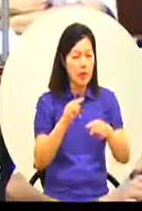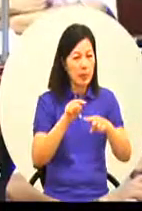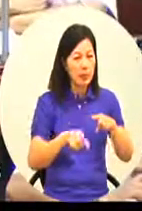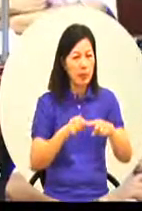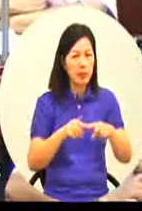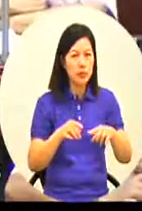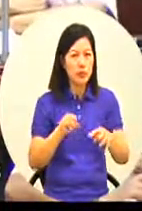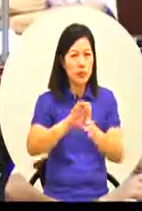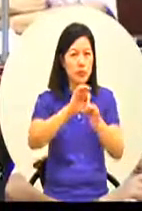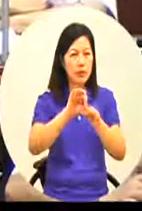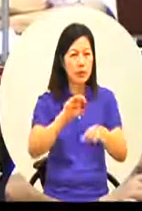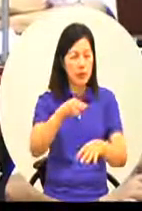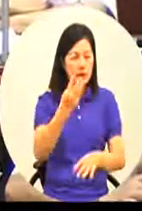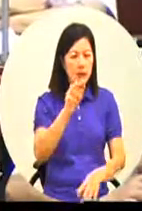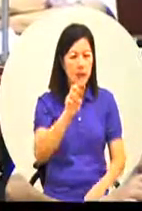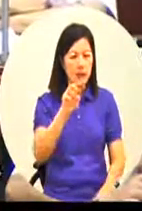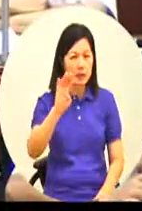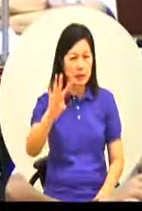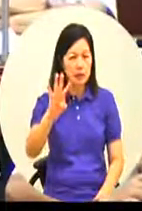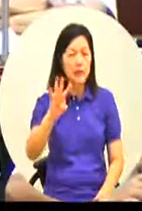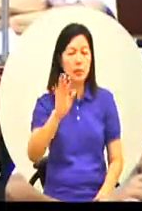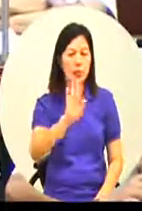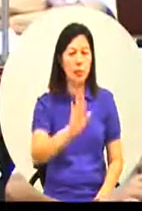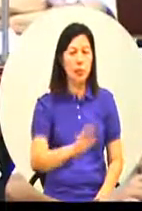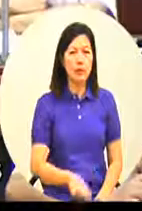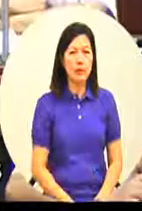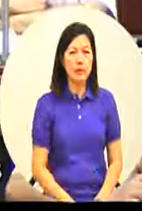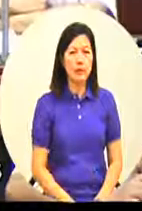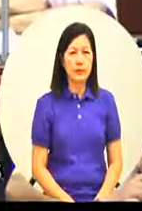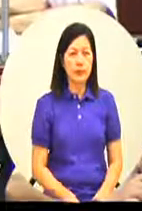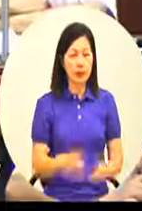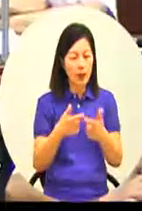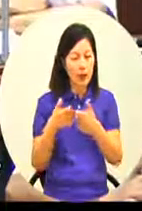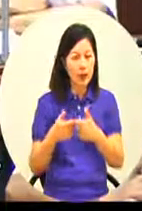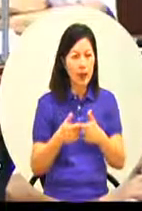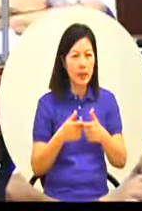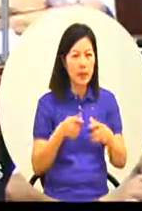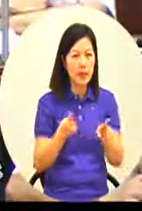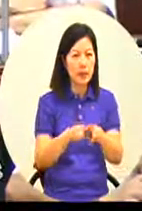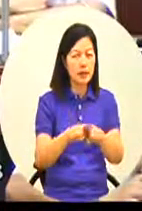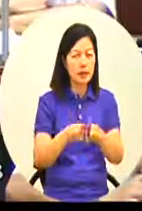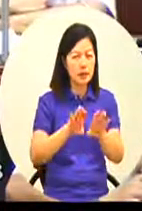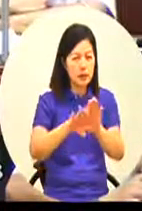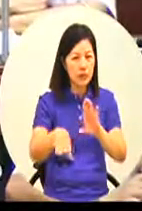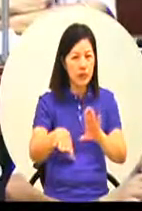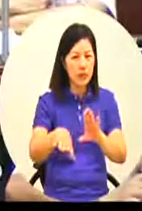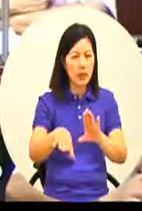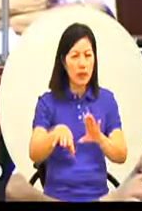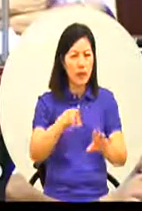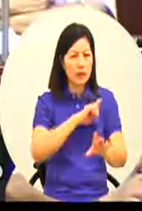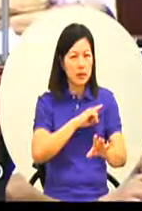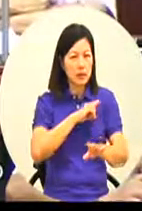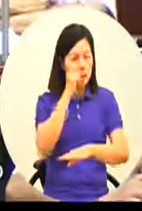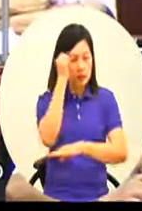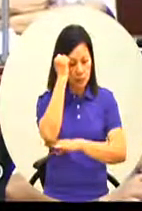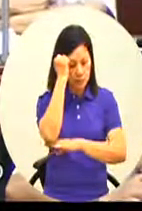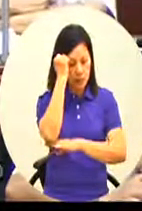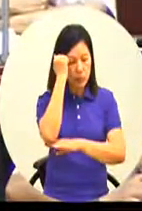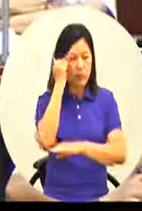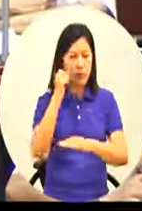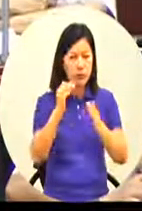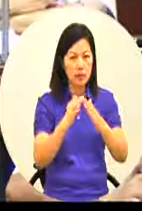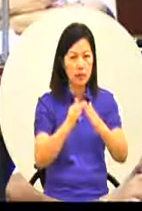324块啦，加324块吼。啊，你若准是适用一般的税率，所以一般税率就是讲自用住宅税